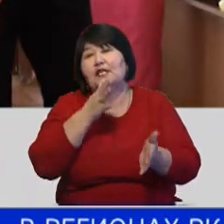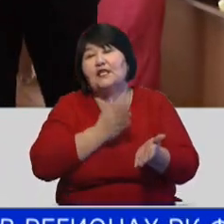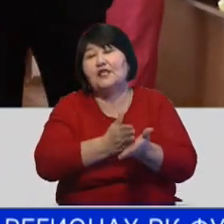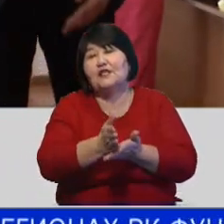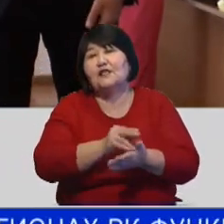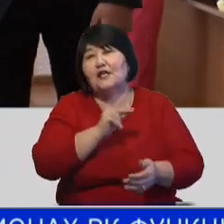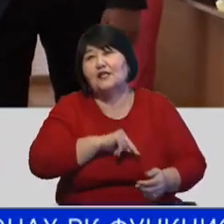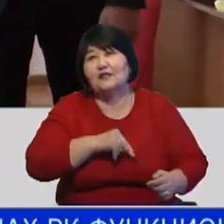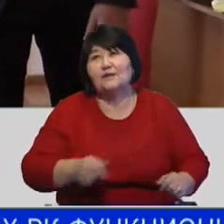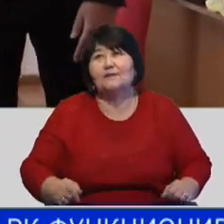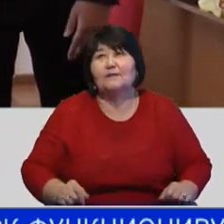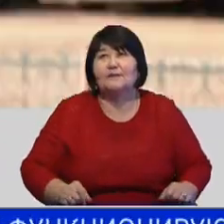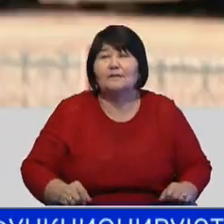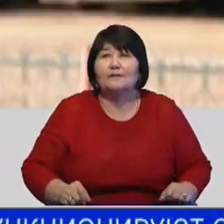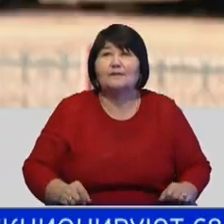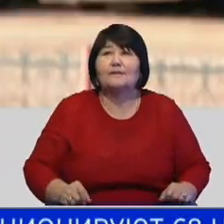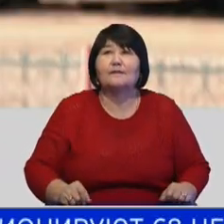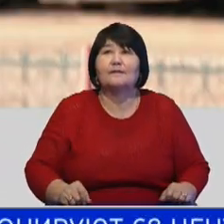работы.